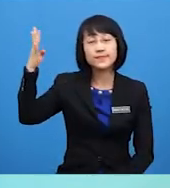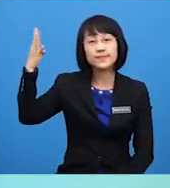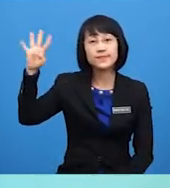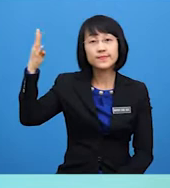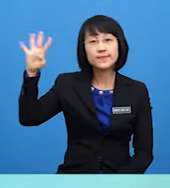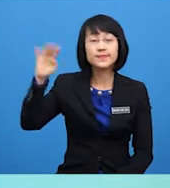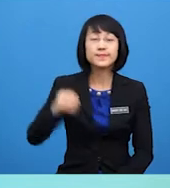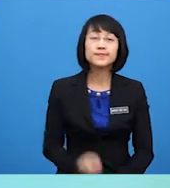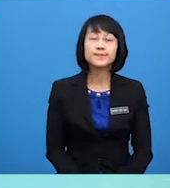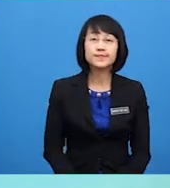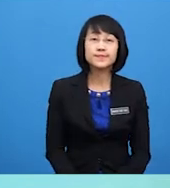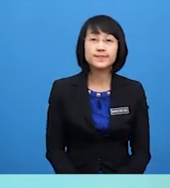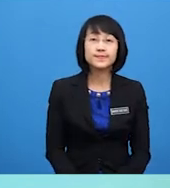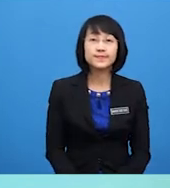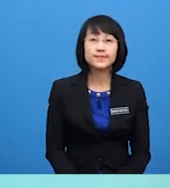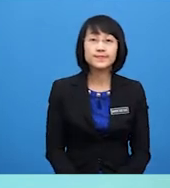7/2 = 14.